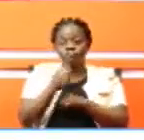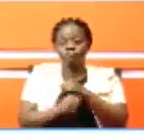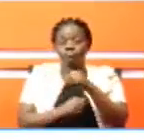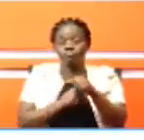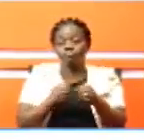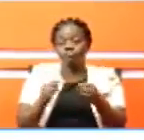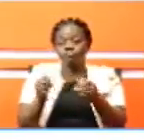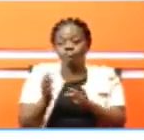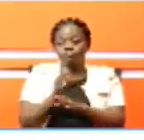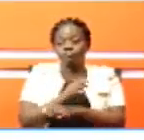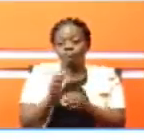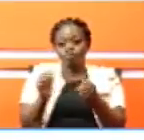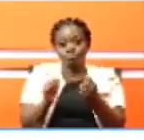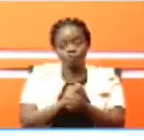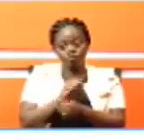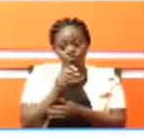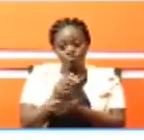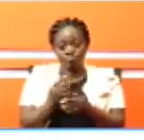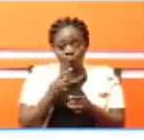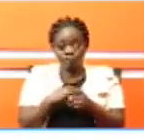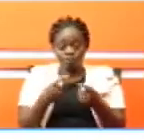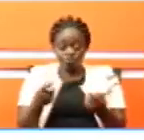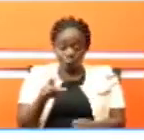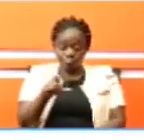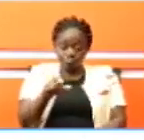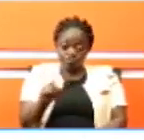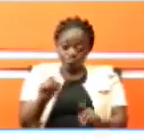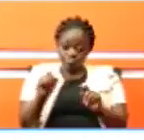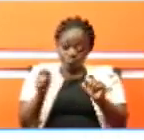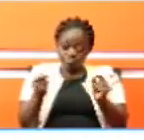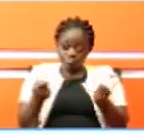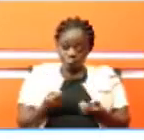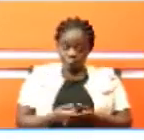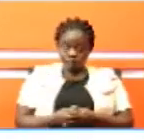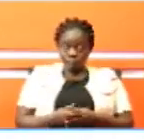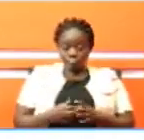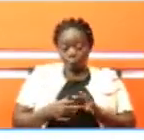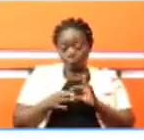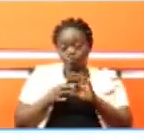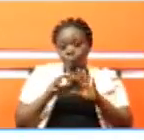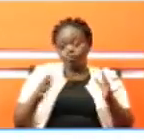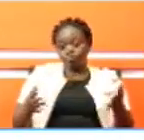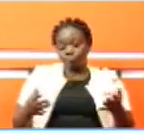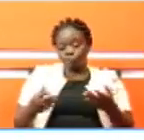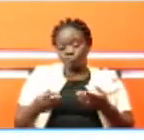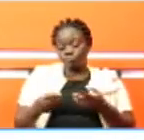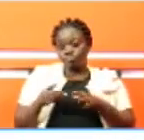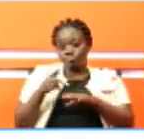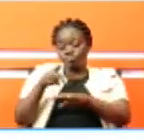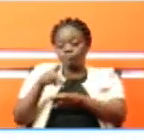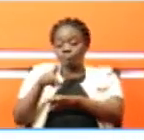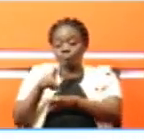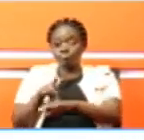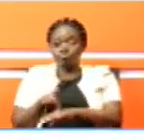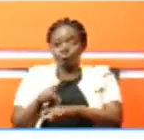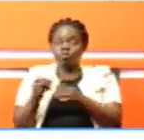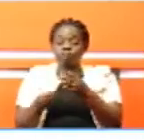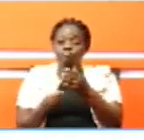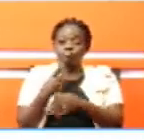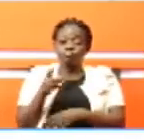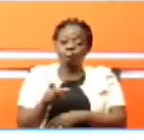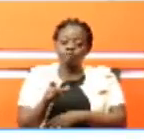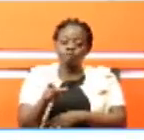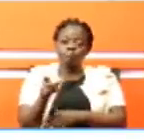tezinnayonooneka olumu eyinza okkutula olukoba oluleega otaneeta otaneeta kwetambulira era nakyo kiviirako battery